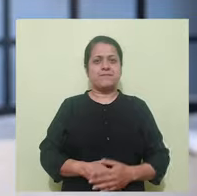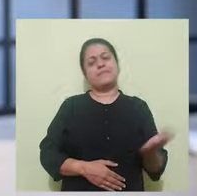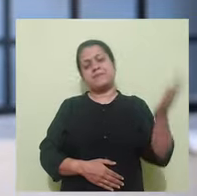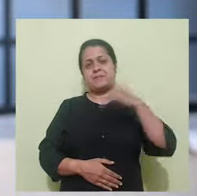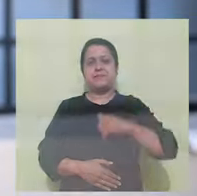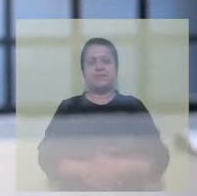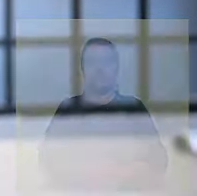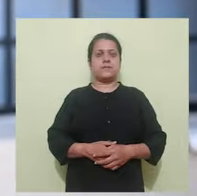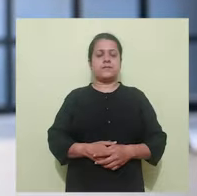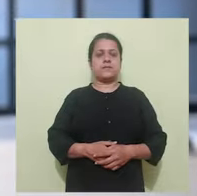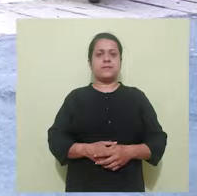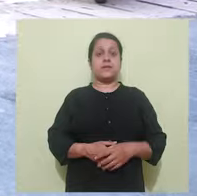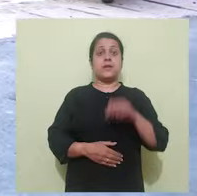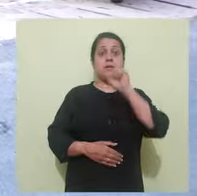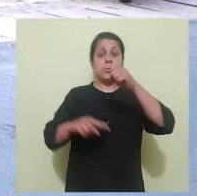चला.